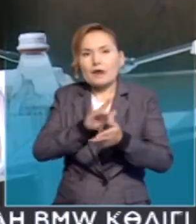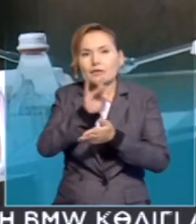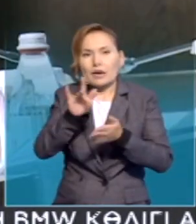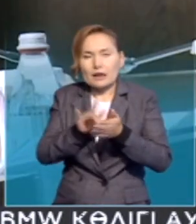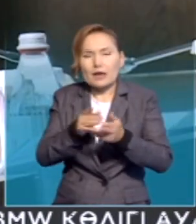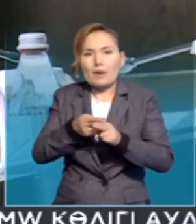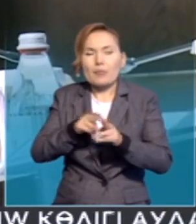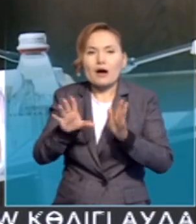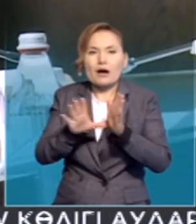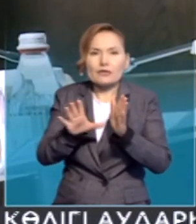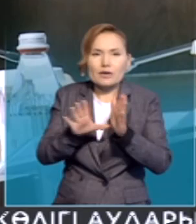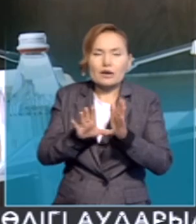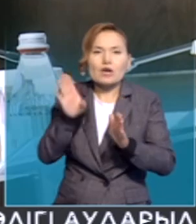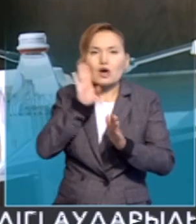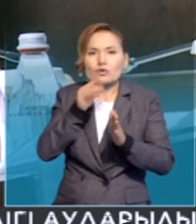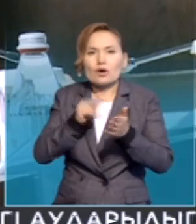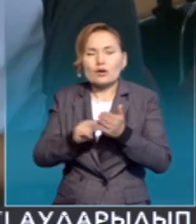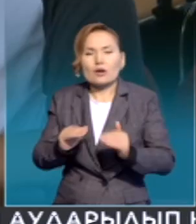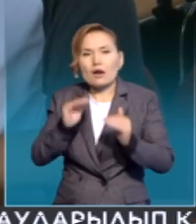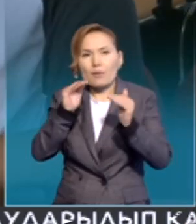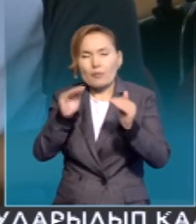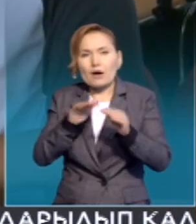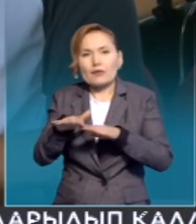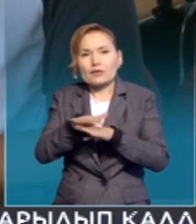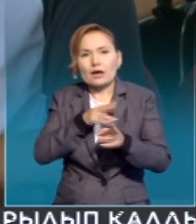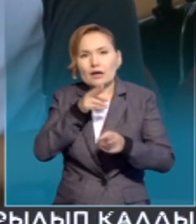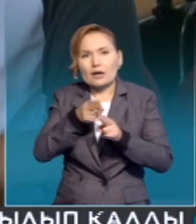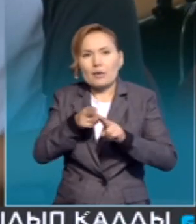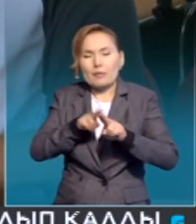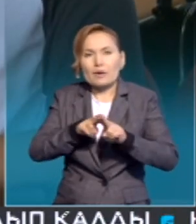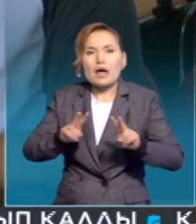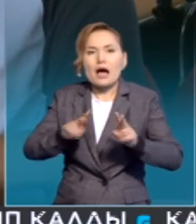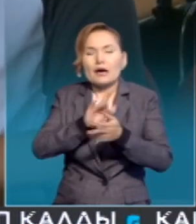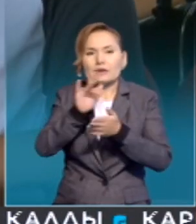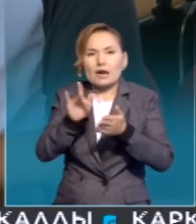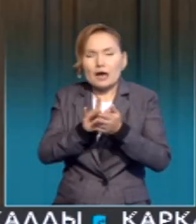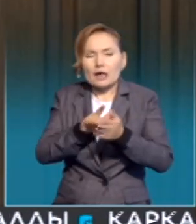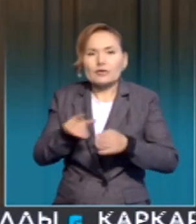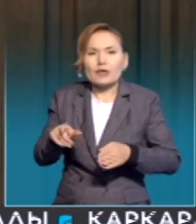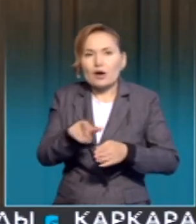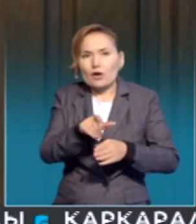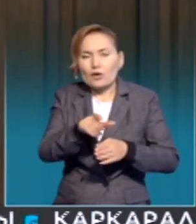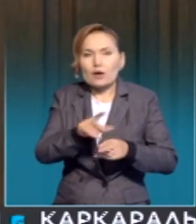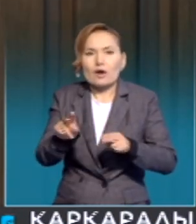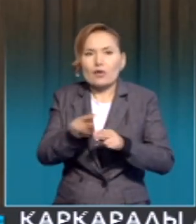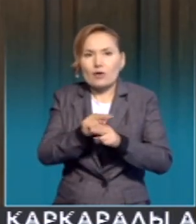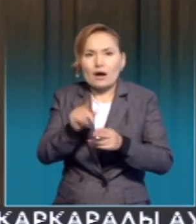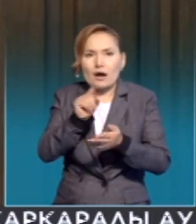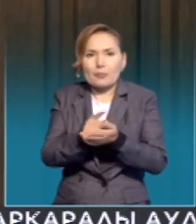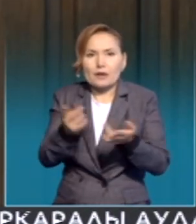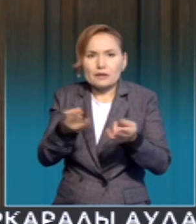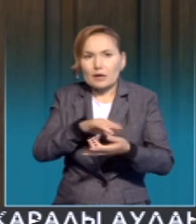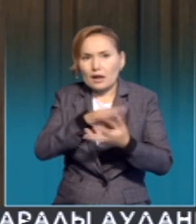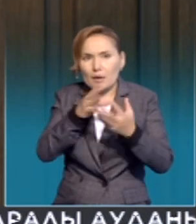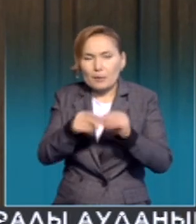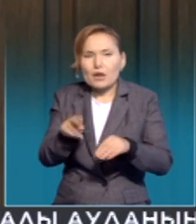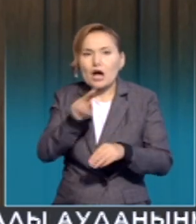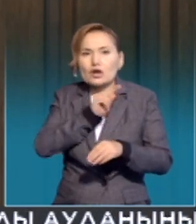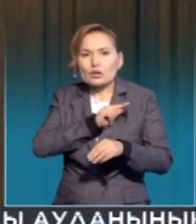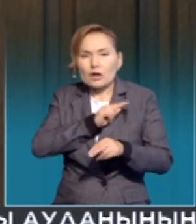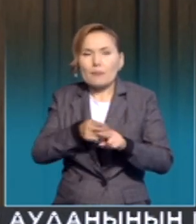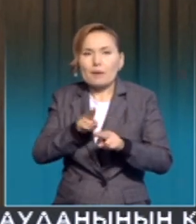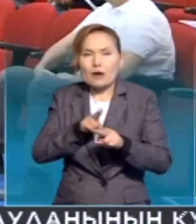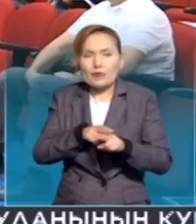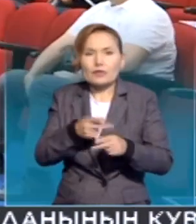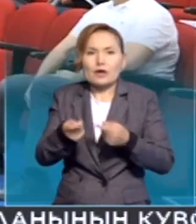және инфрақұрылымдық мәселелер алаңдатып отыр. Соның бірі Елорданың арық жүйесі. Оны ретке келтіру үшін тиісті қаржы қарастырылған. Бұл бағыттағы жұмыстарды әкімдік